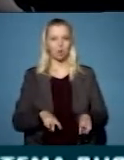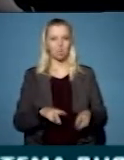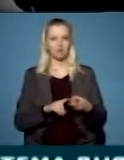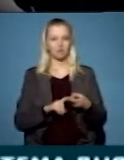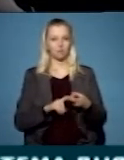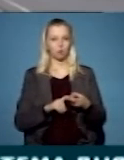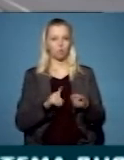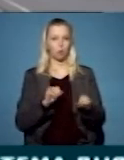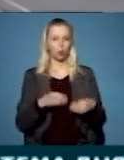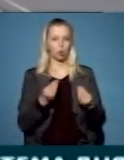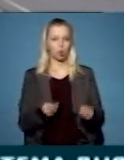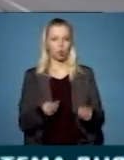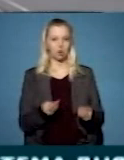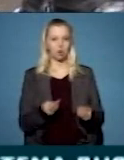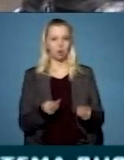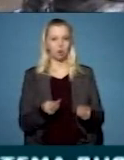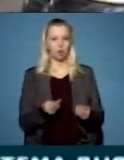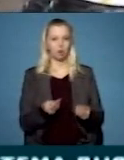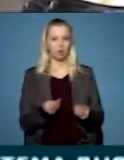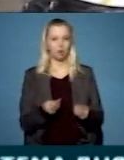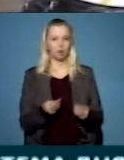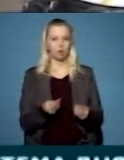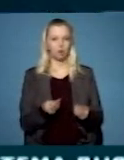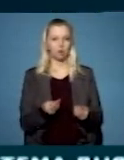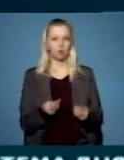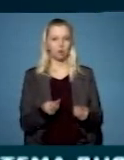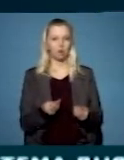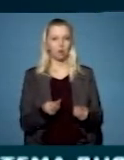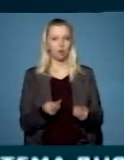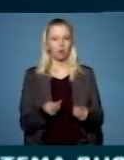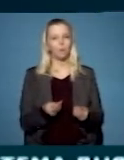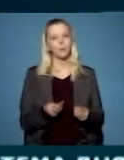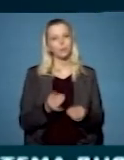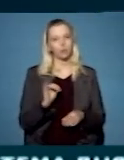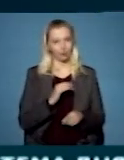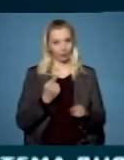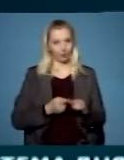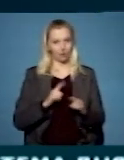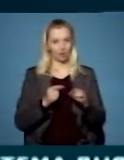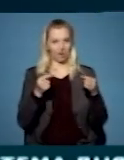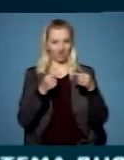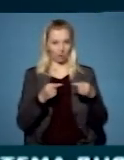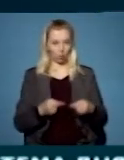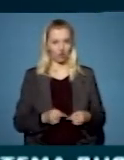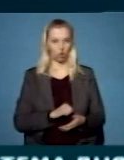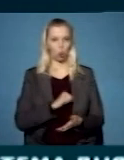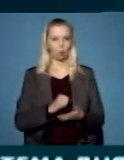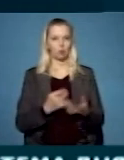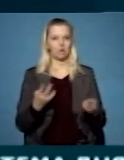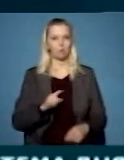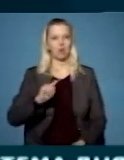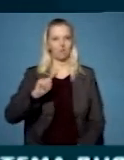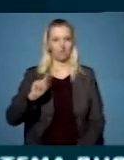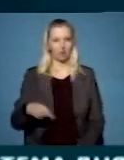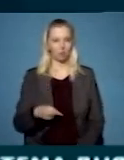Держспецзв'язком. Можете дати скрін, шановні режисери. І, власне, цей відповідний документ потрібно вимагати все